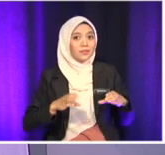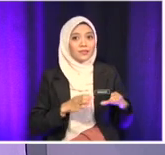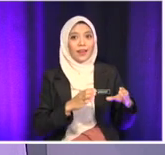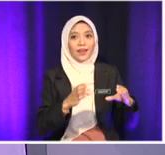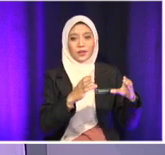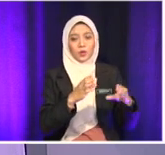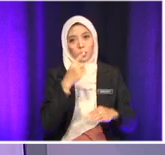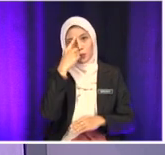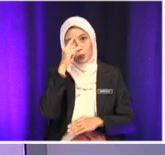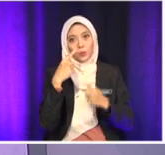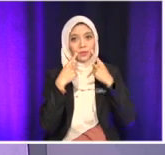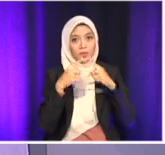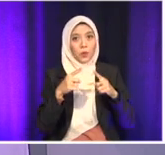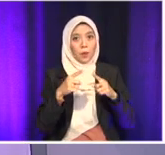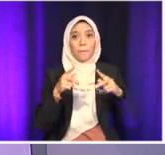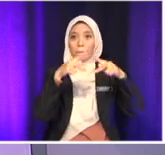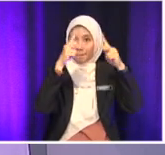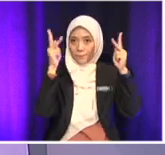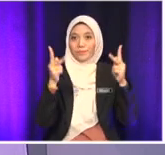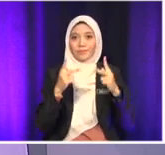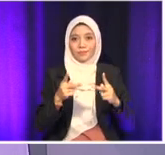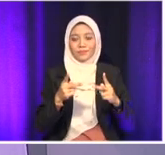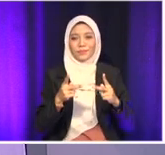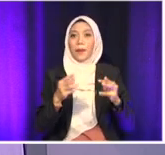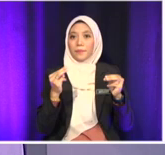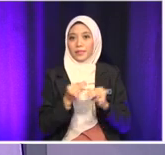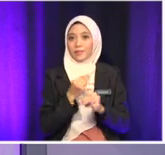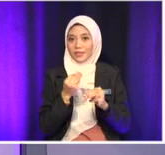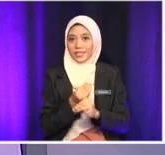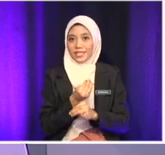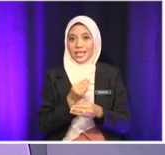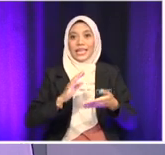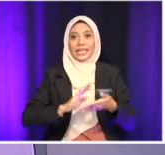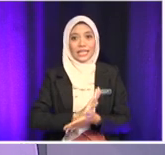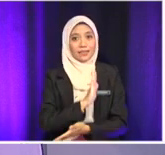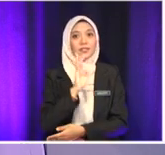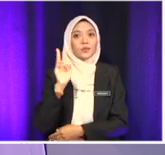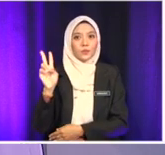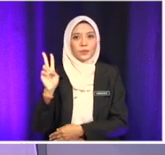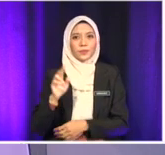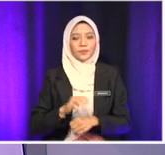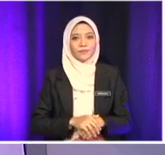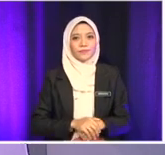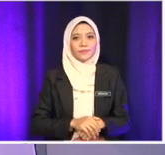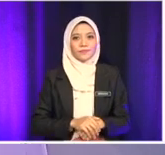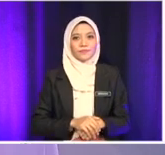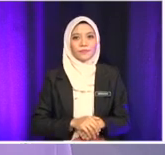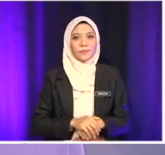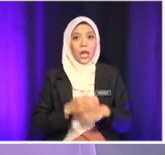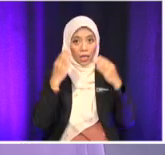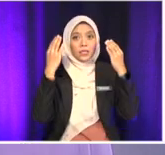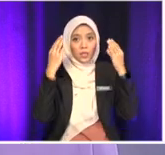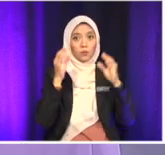tips-tips untuk menjawab pemeriksaan matematika SPM kertas 2 Berikut saya akan konsisten Apakah